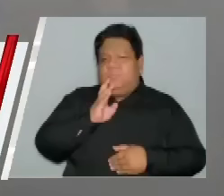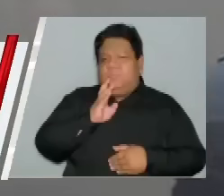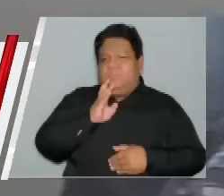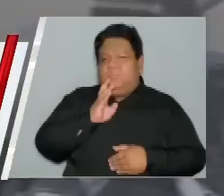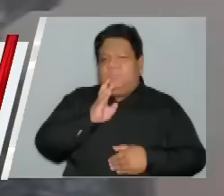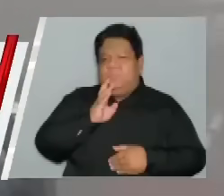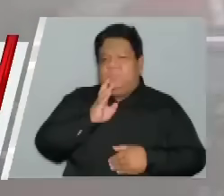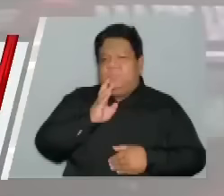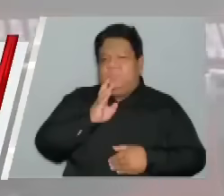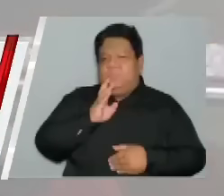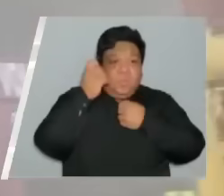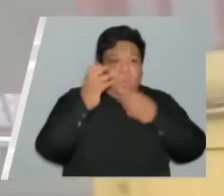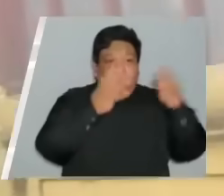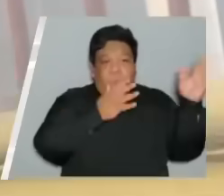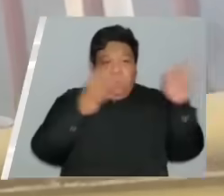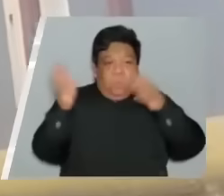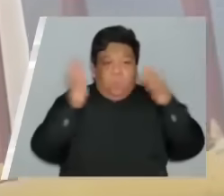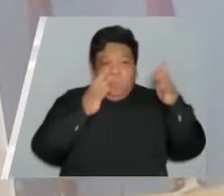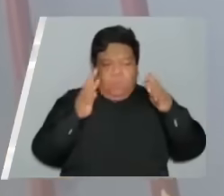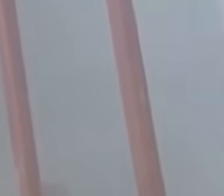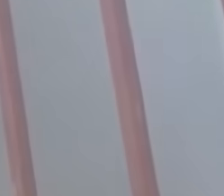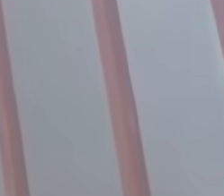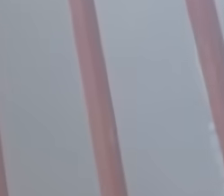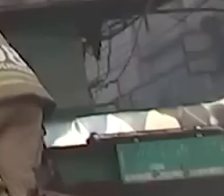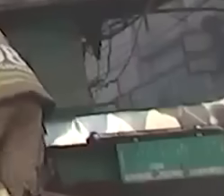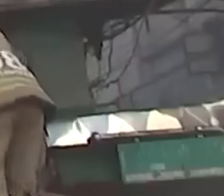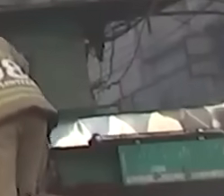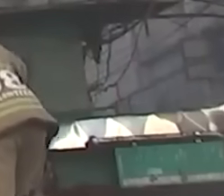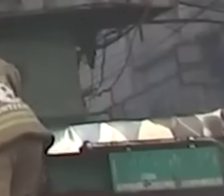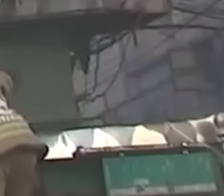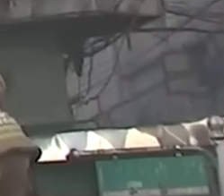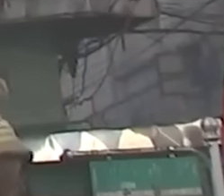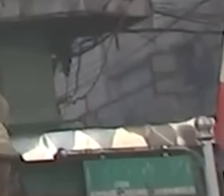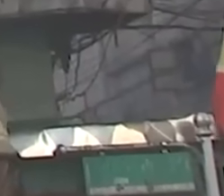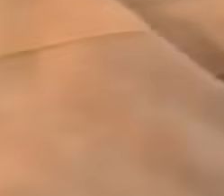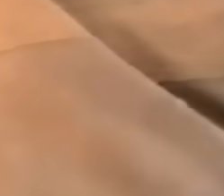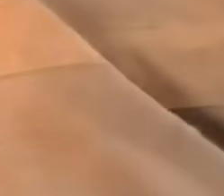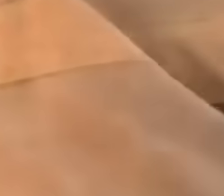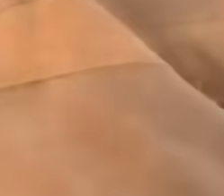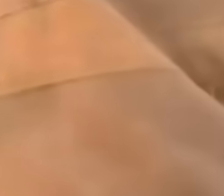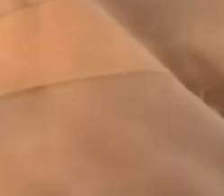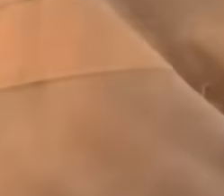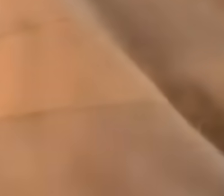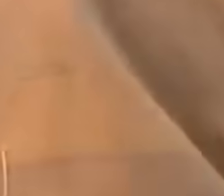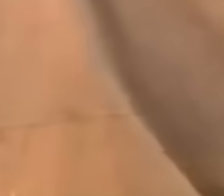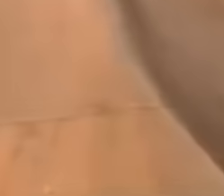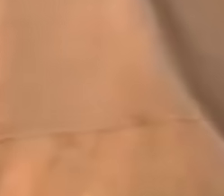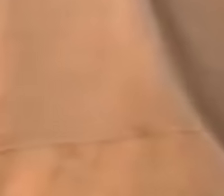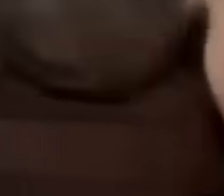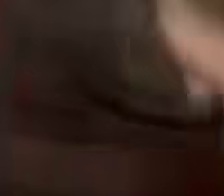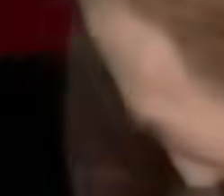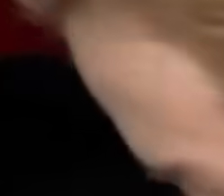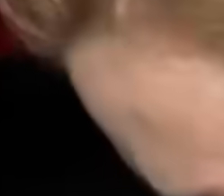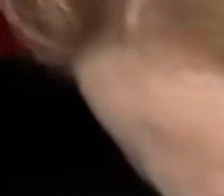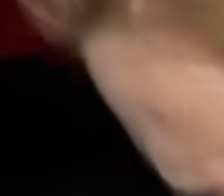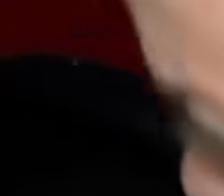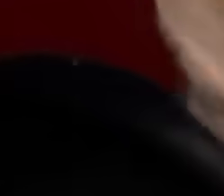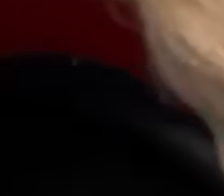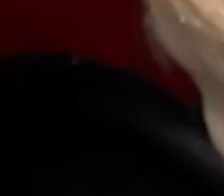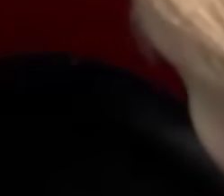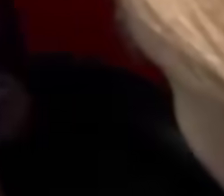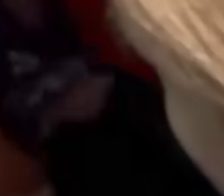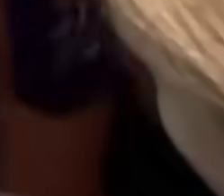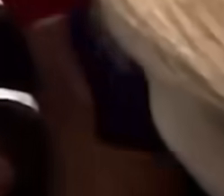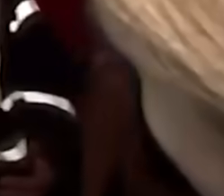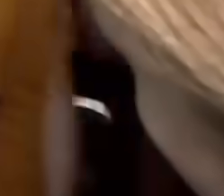mag-zero visibility sa lugar. Hindi naman daw ito naging hadlang sa operasyon ng BFP at ilang fire volunteer. Hindi naman